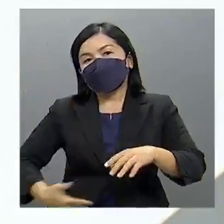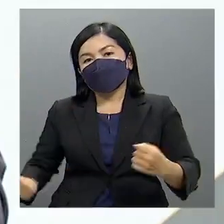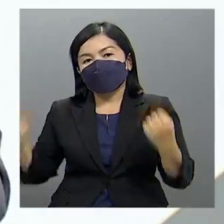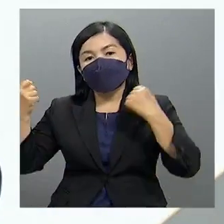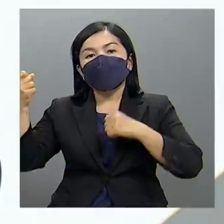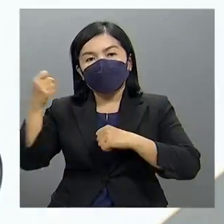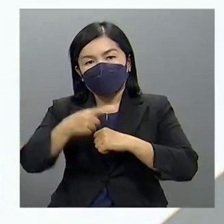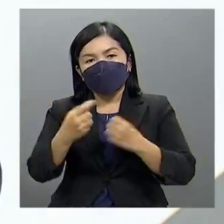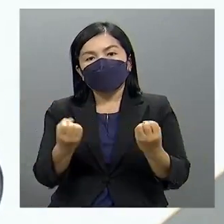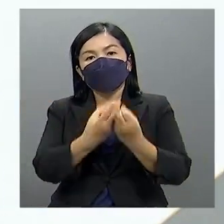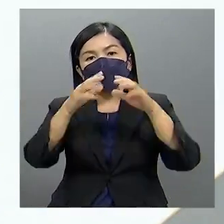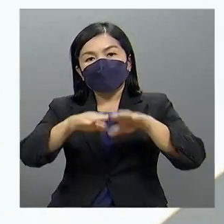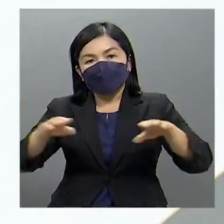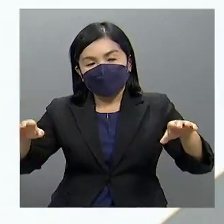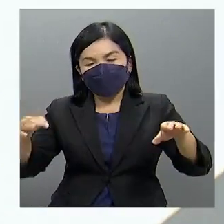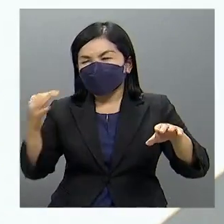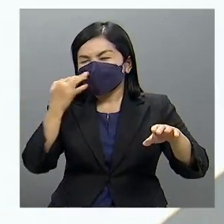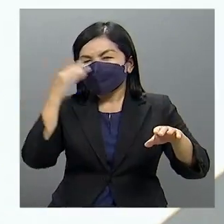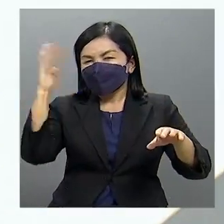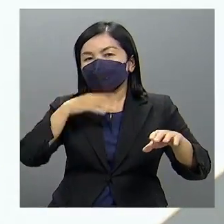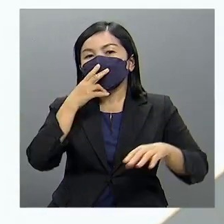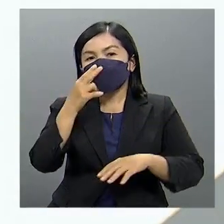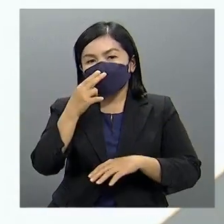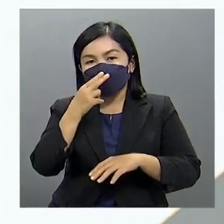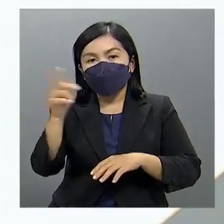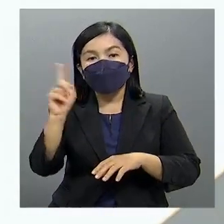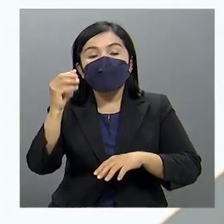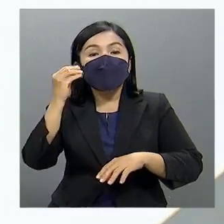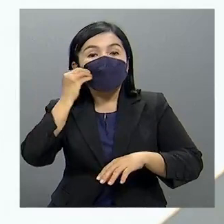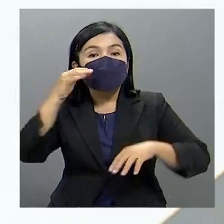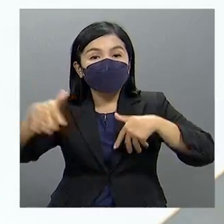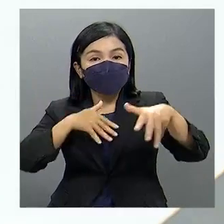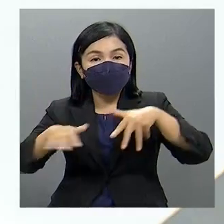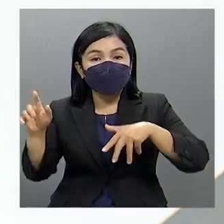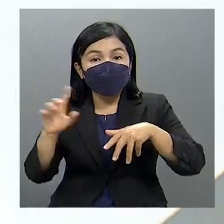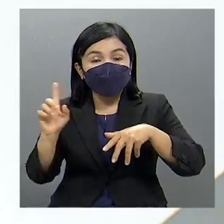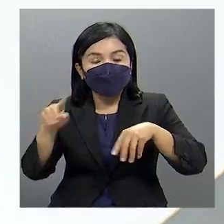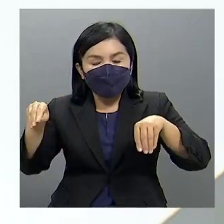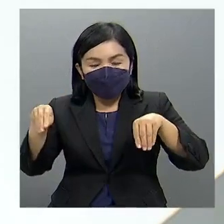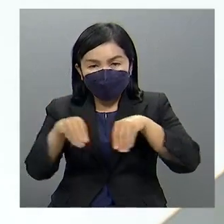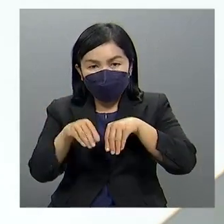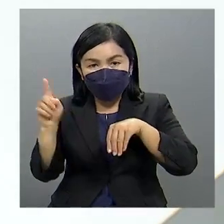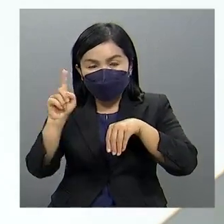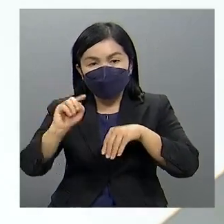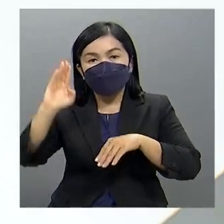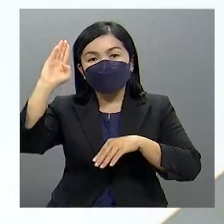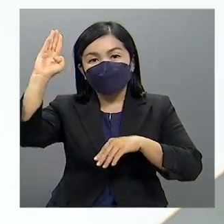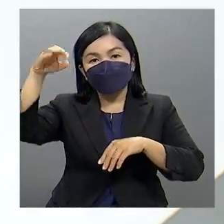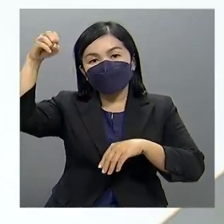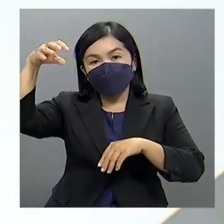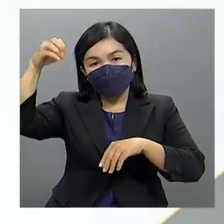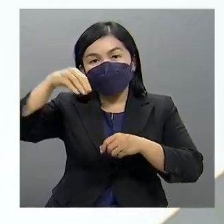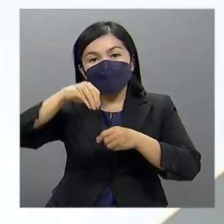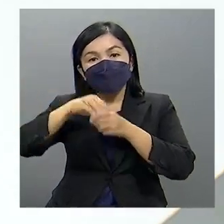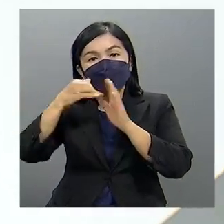ถ้าไม่ทำขามีกลุ่มชาวบ้านที่แต่เดิมเข้าอาศัยอยู่รอบรอบโรงไฟฟ้าแม่เมาะจังหวัดลำปางแล้วก็ย้ายไปอยู่ในพื้นที่จัดสรรมานานกว่า